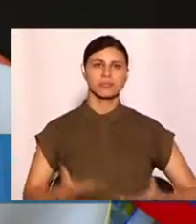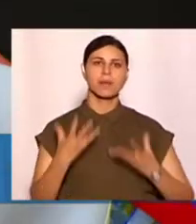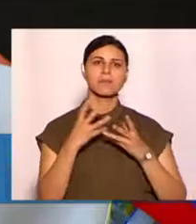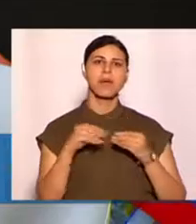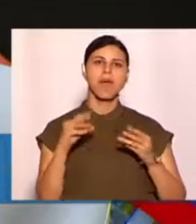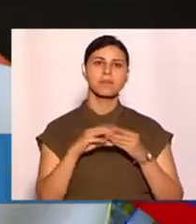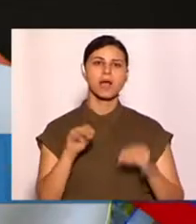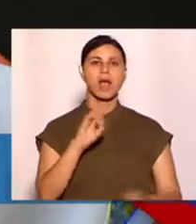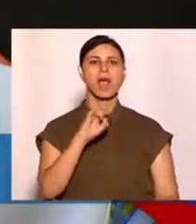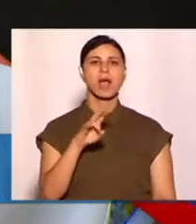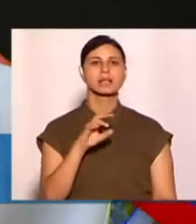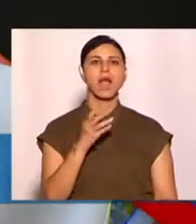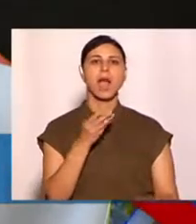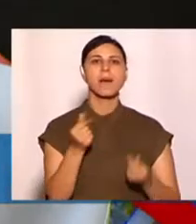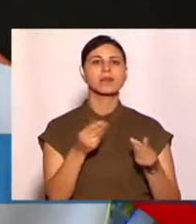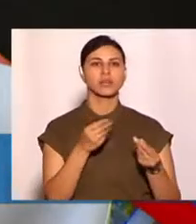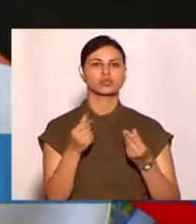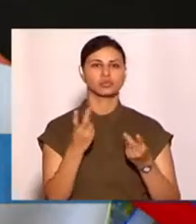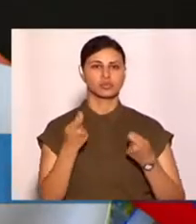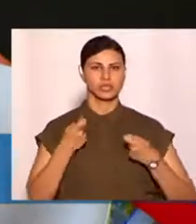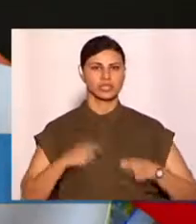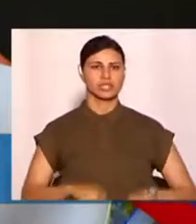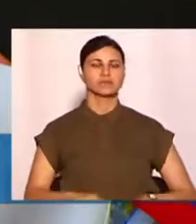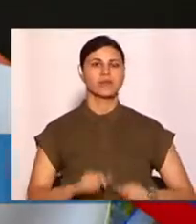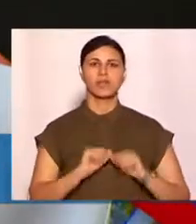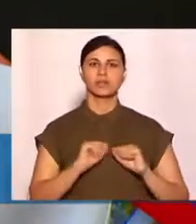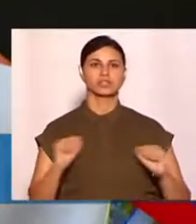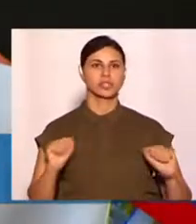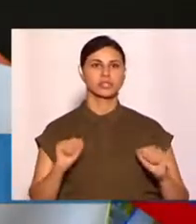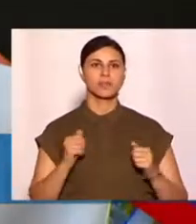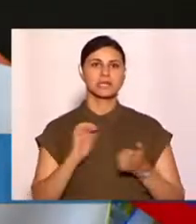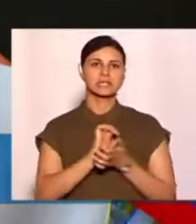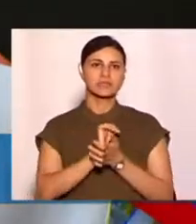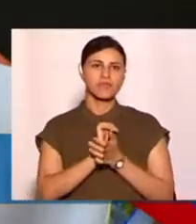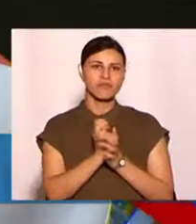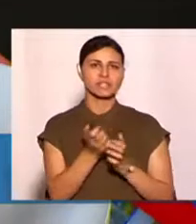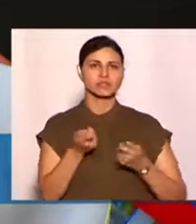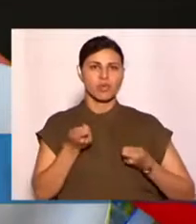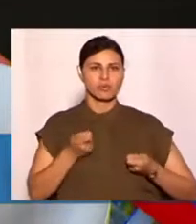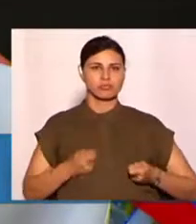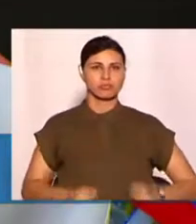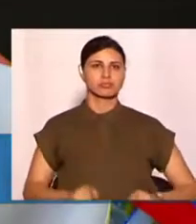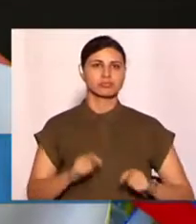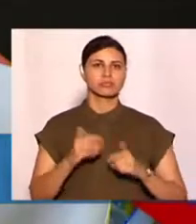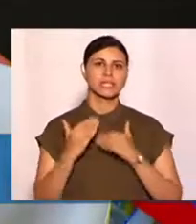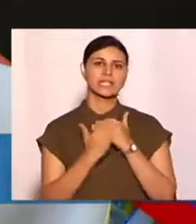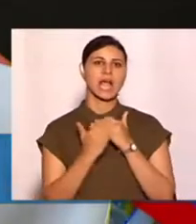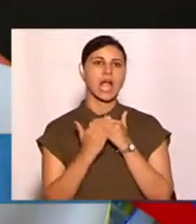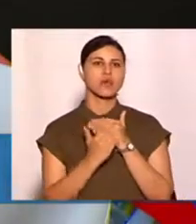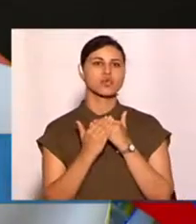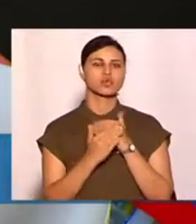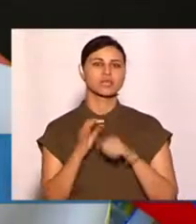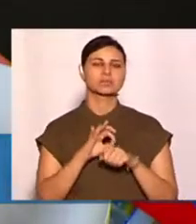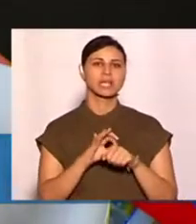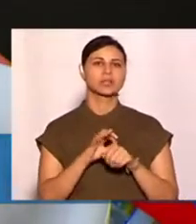აბრეშუმის ქსოვილი, რომელიც უფრო ბუნებრივია. არ ჩაიცვათ მჭიდრო ტანსაცმელი, რომელიც იხახუნებს კანზე